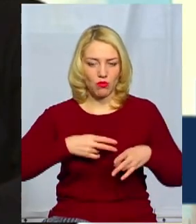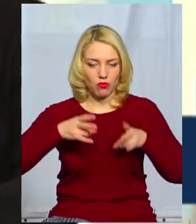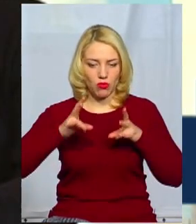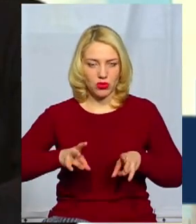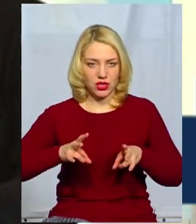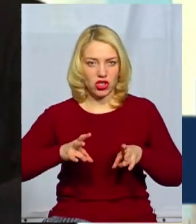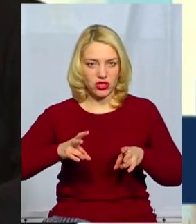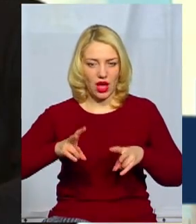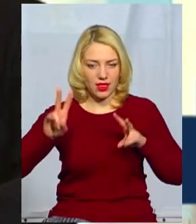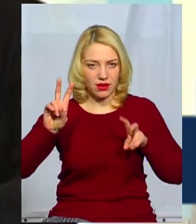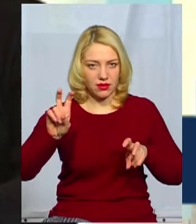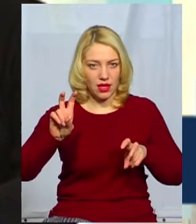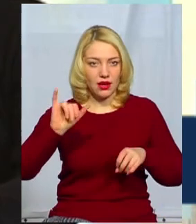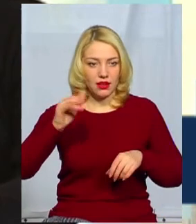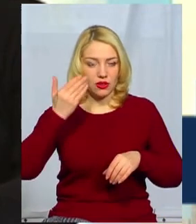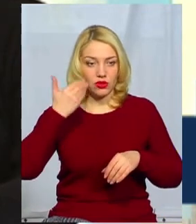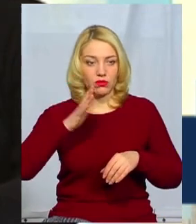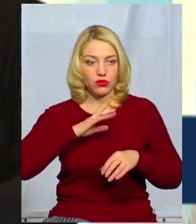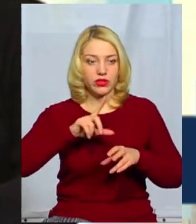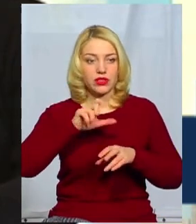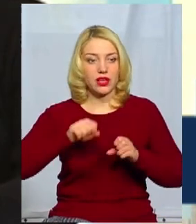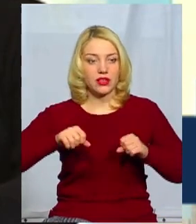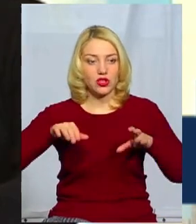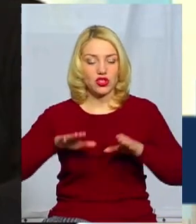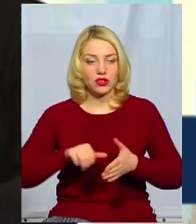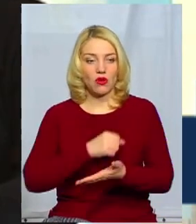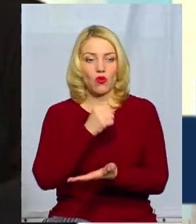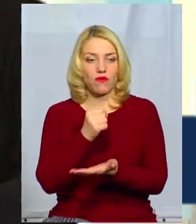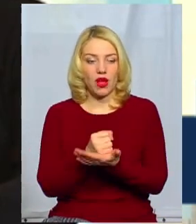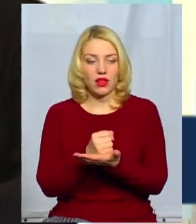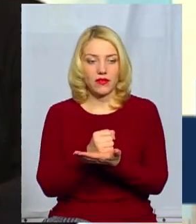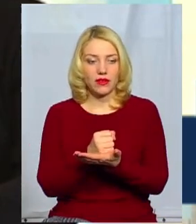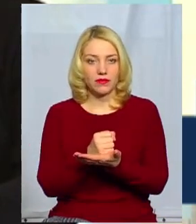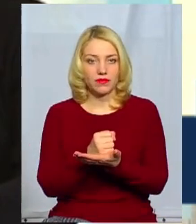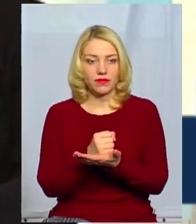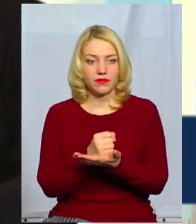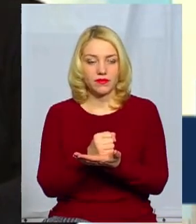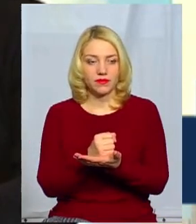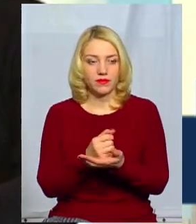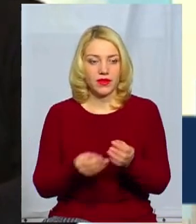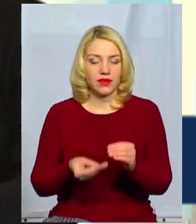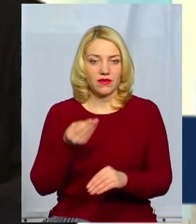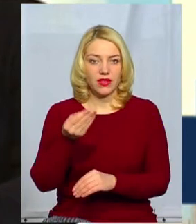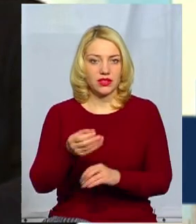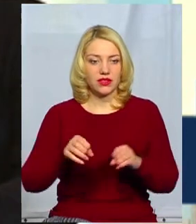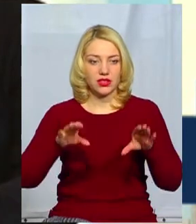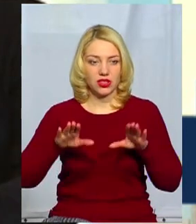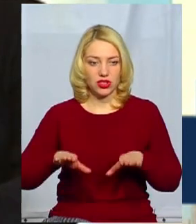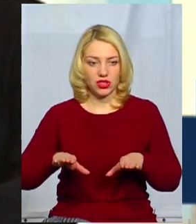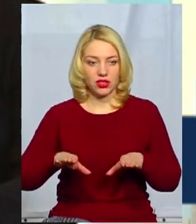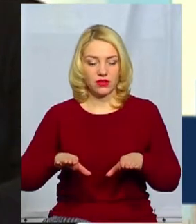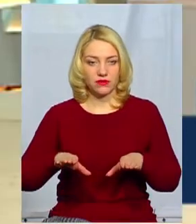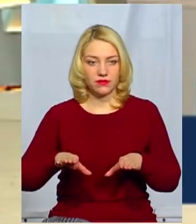постраждалого. І коли було вже рішення, ухвала цього винесено рішення,